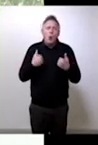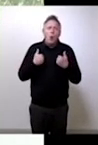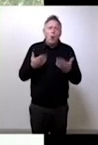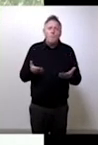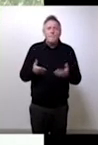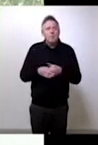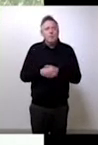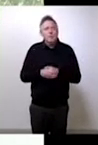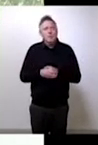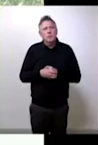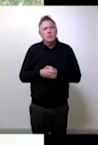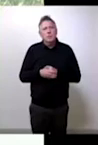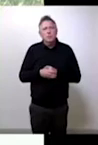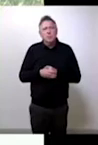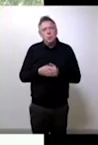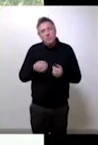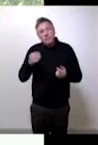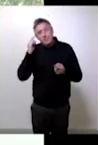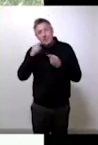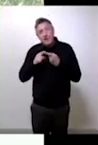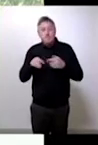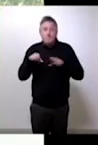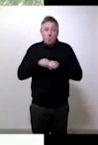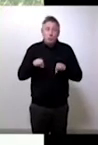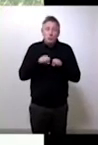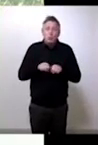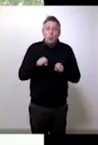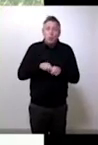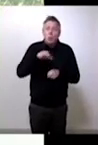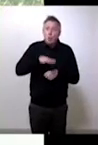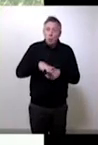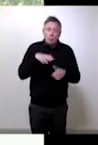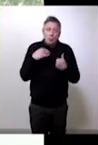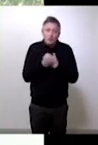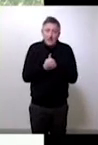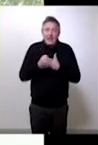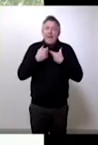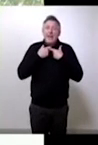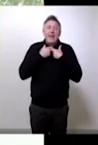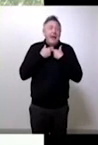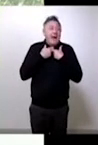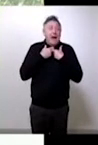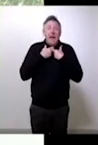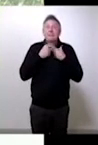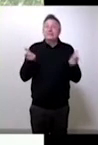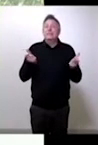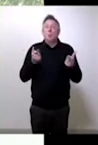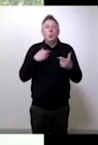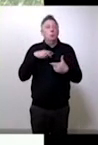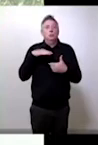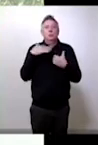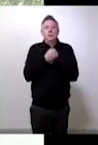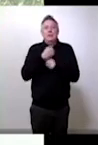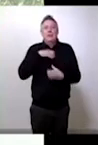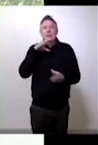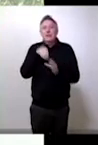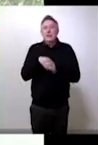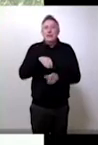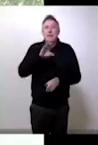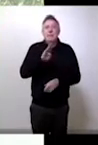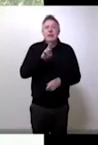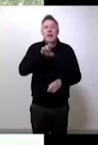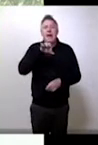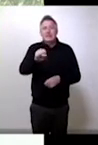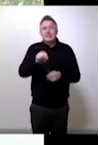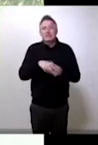tournée, en particulier vers la production de logement social et de l'accession sociale et du BRS, il faut que nous ayons